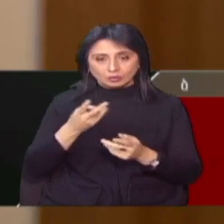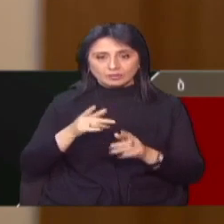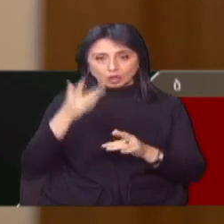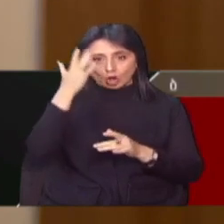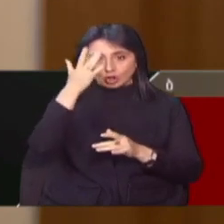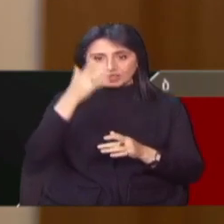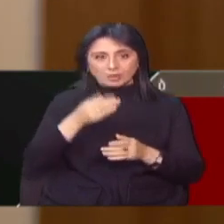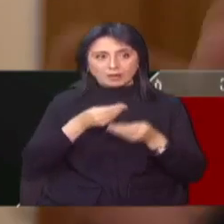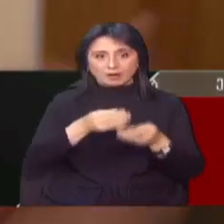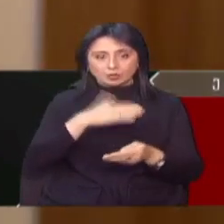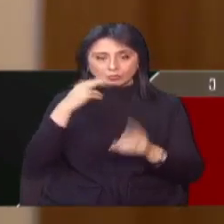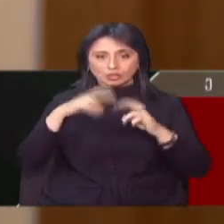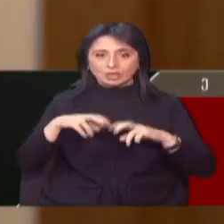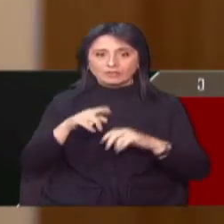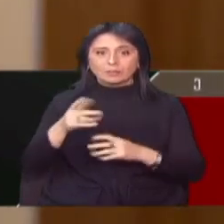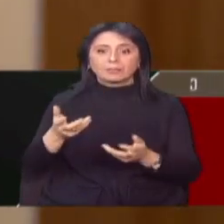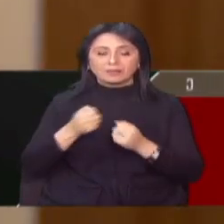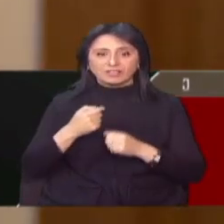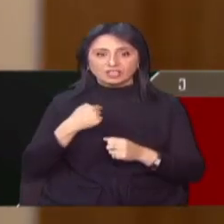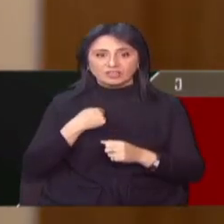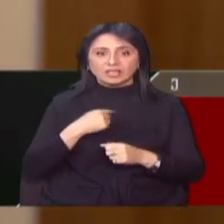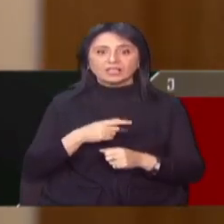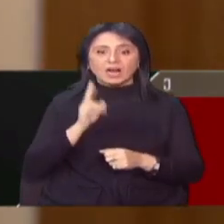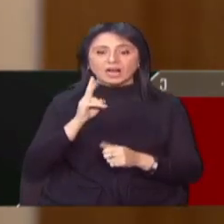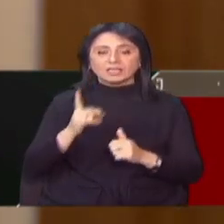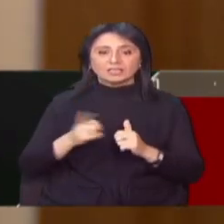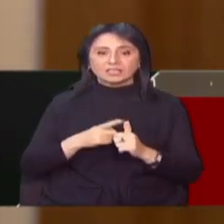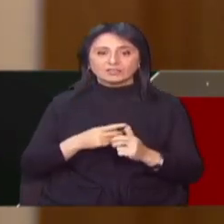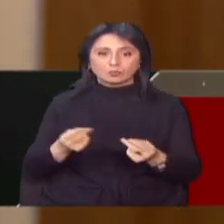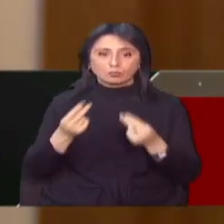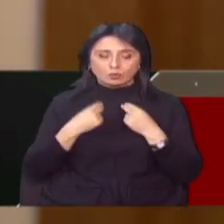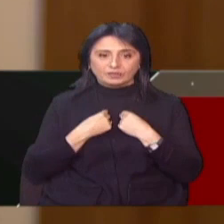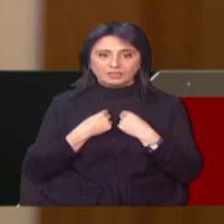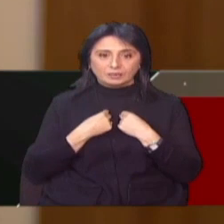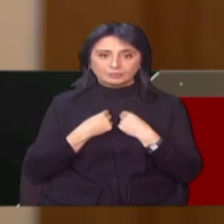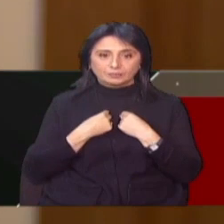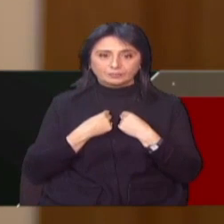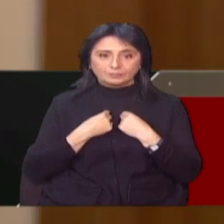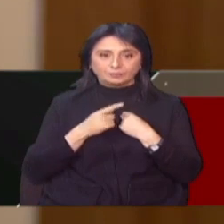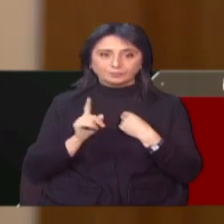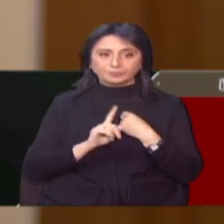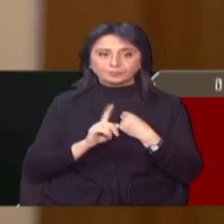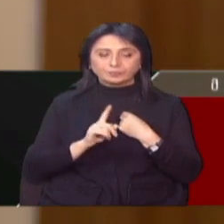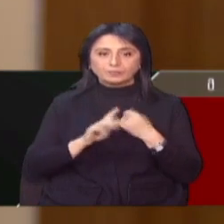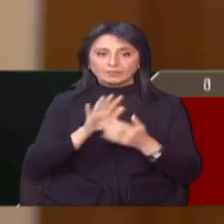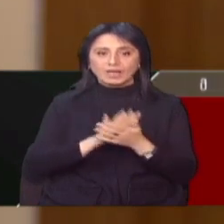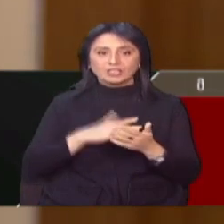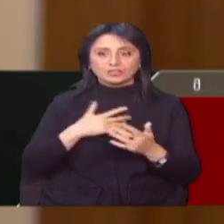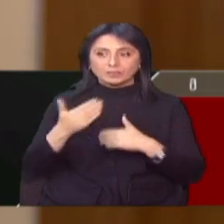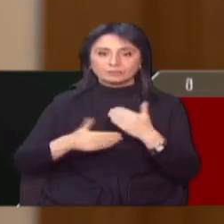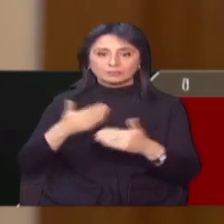ოცნებამ არ გაიტანა განხილვაზე, მაგრამ მათ მივიღეთ ჩვენ და კანდიდატის სტატუსი მოგცენ, რათა გაგრძელდეს ჩვენი